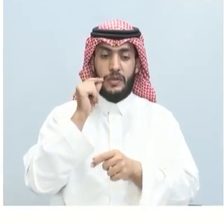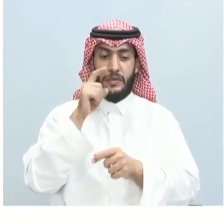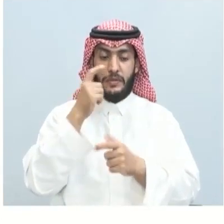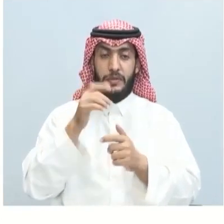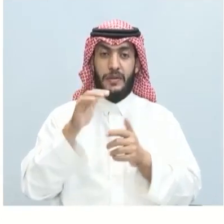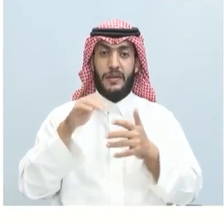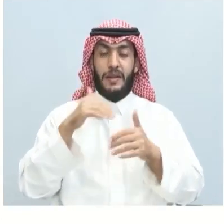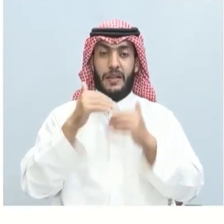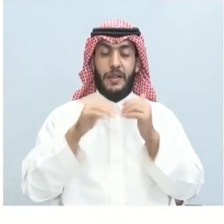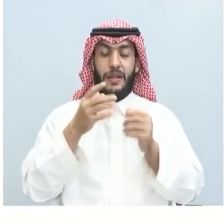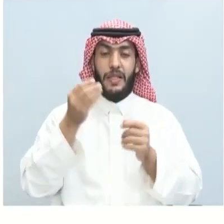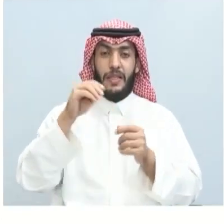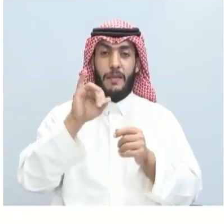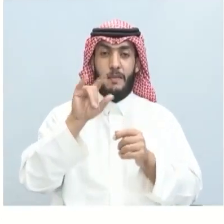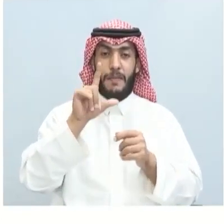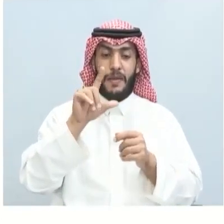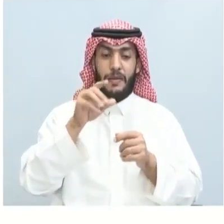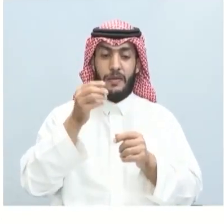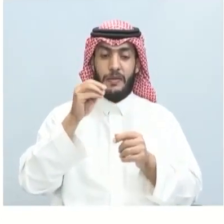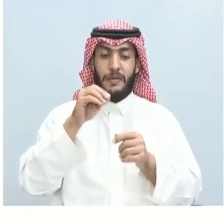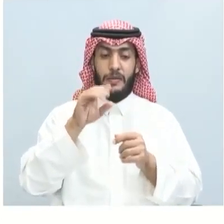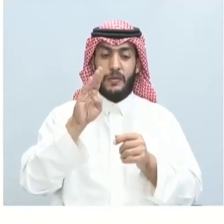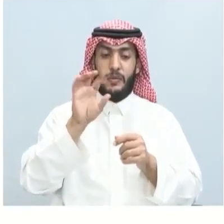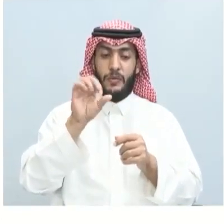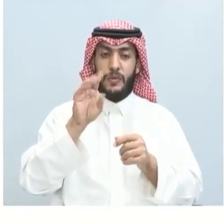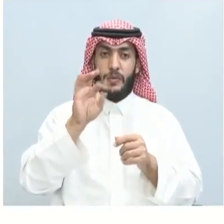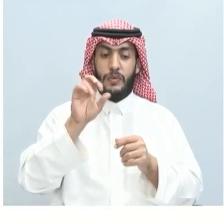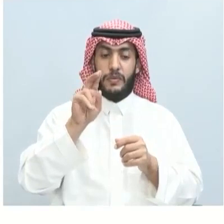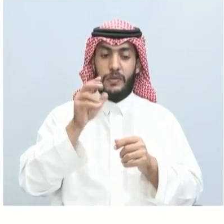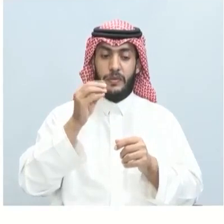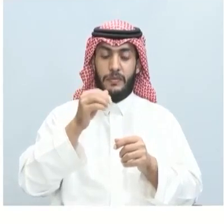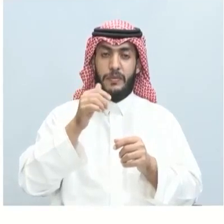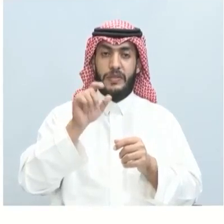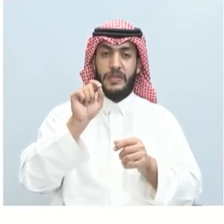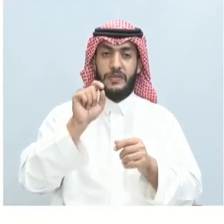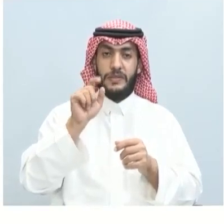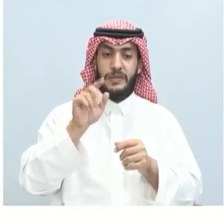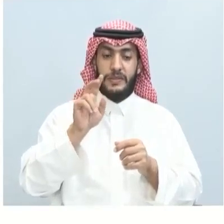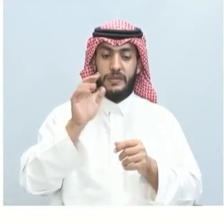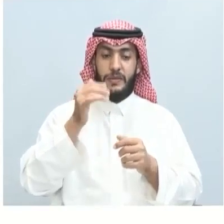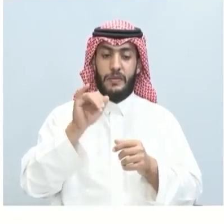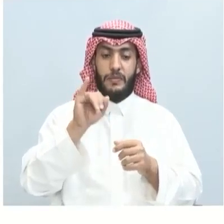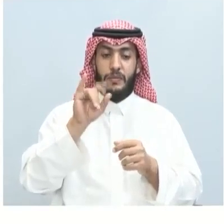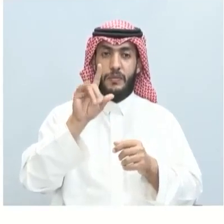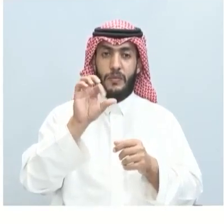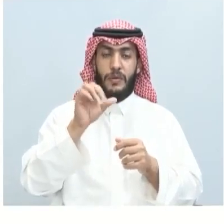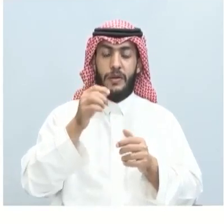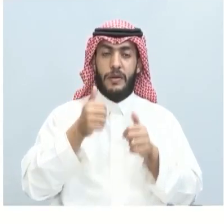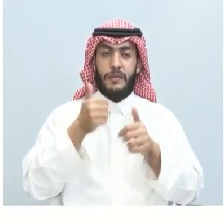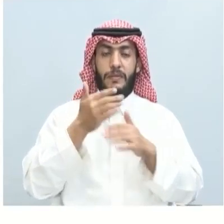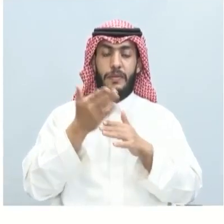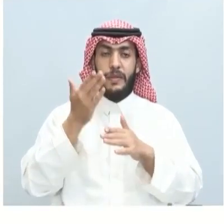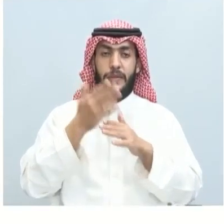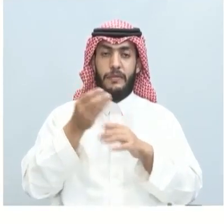الخطوه الخامسه اضف 2 ملي من محلول كلوريد الكوبلت الذي تركيزه 0.1 مولار الى انبوب اختبار اخر